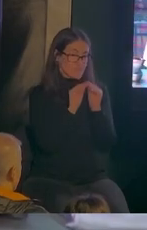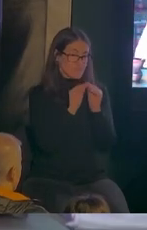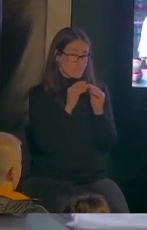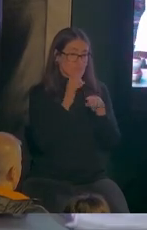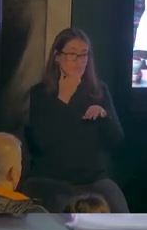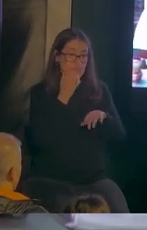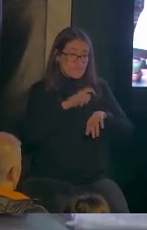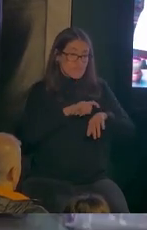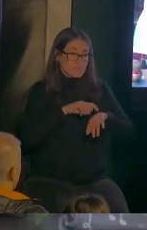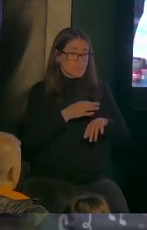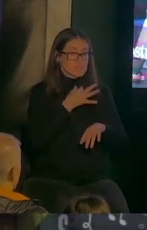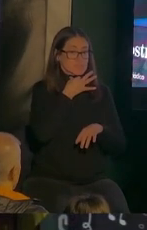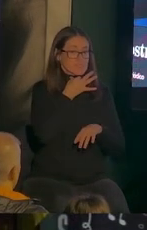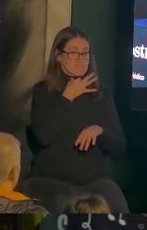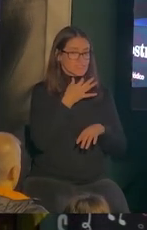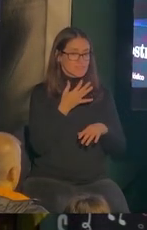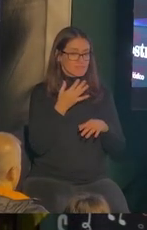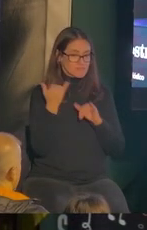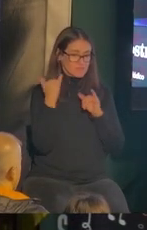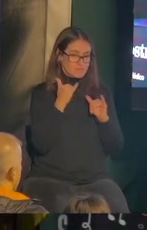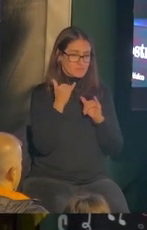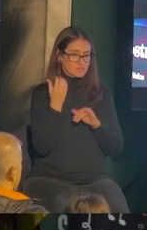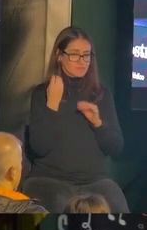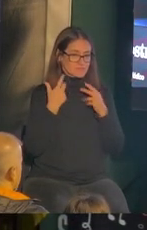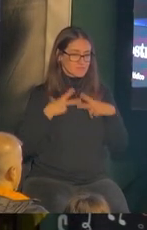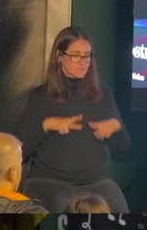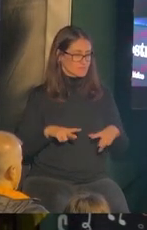no, no tenim temps. Vale.